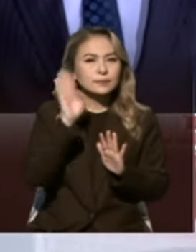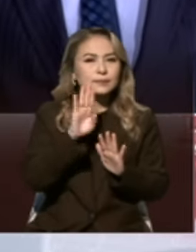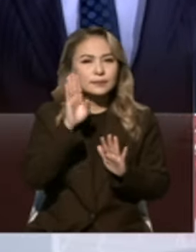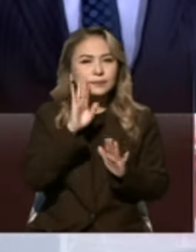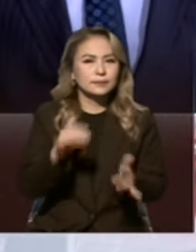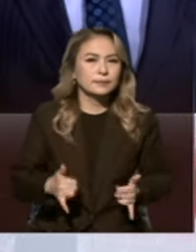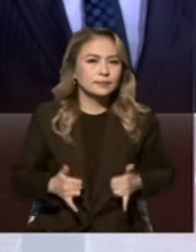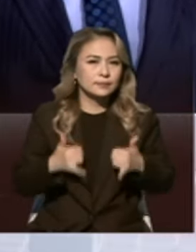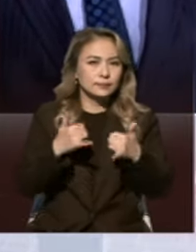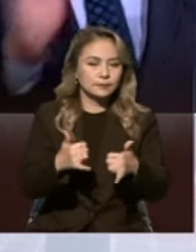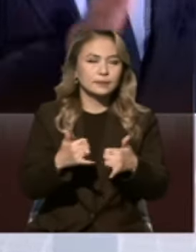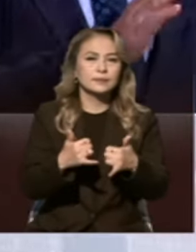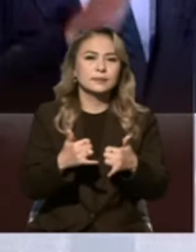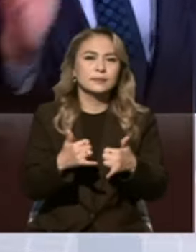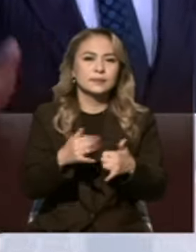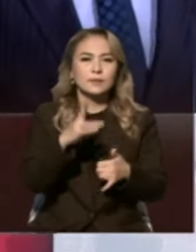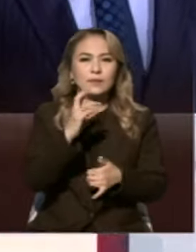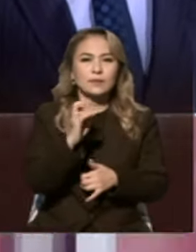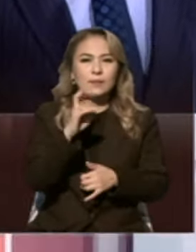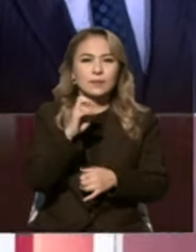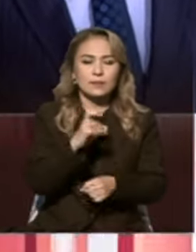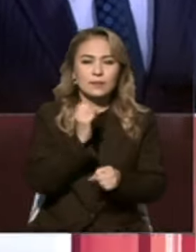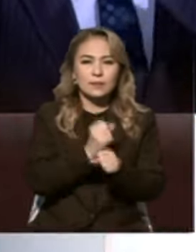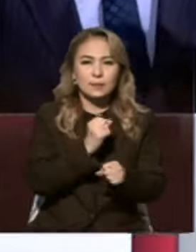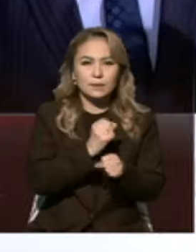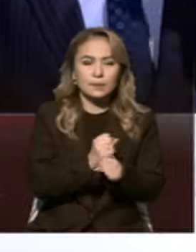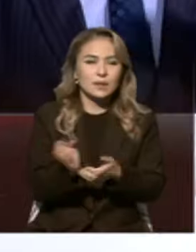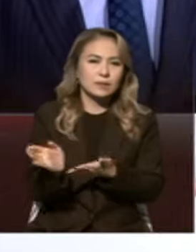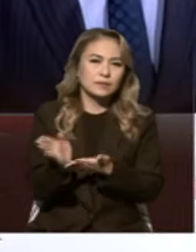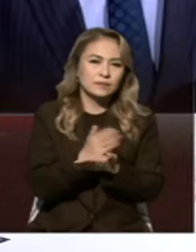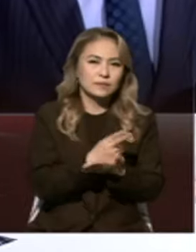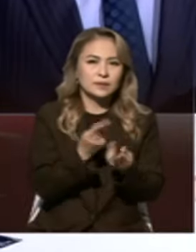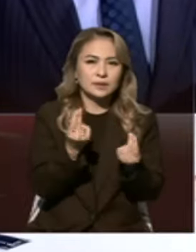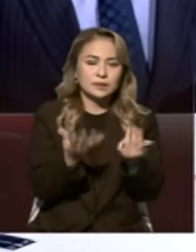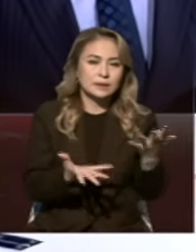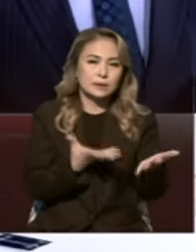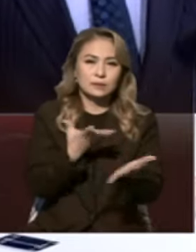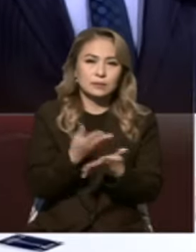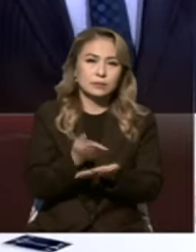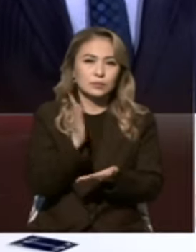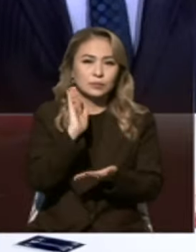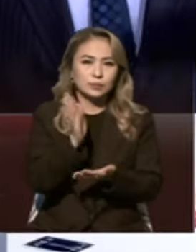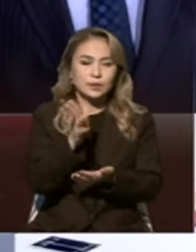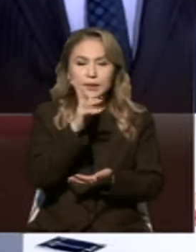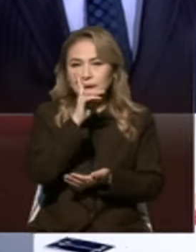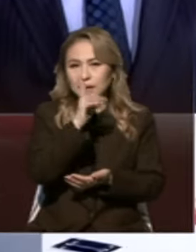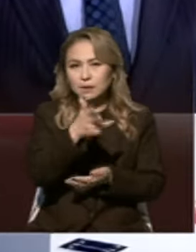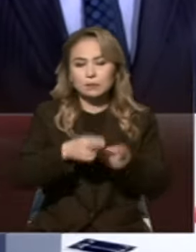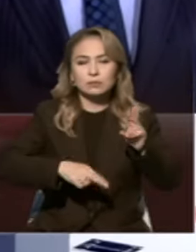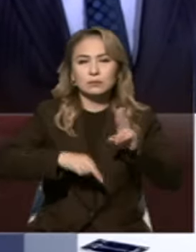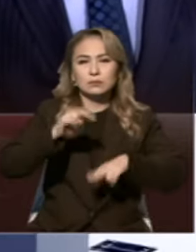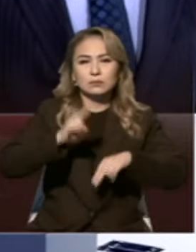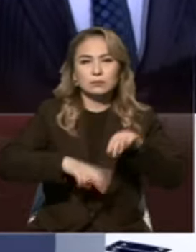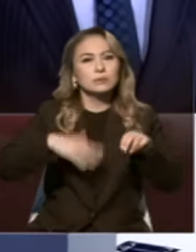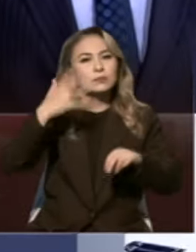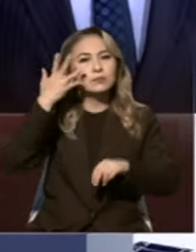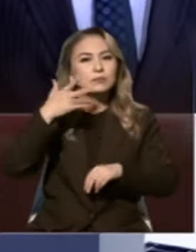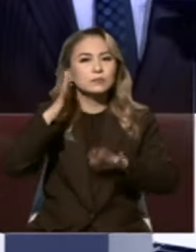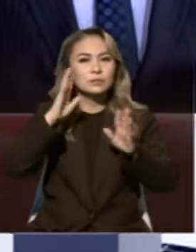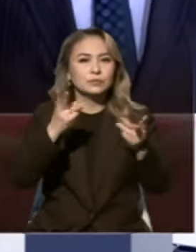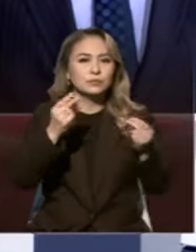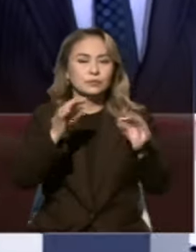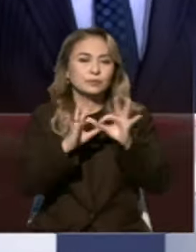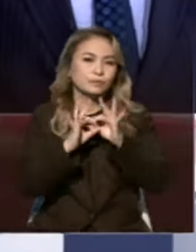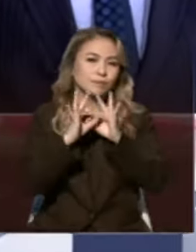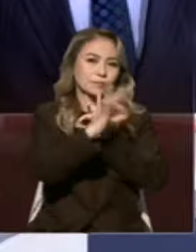салуға, бөген салуға, каналдарды бұруға арналған ақша болса, ол 3 жылда салынған жағдайда, ақша